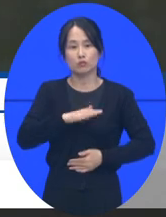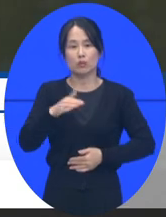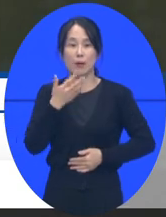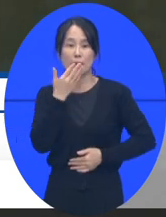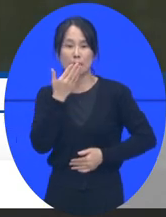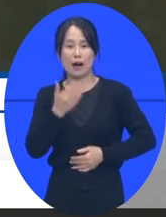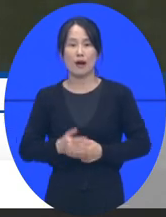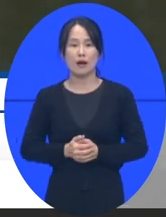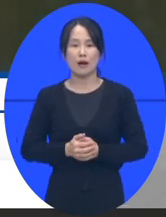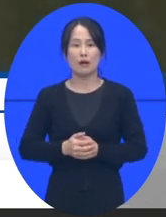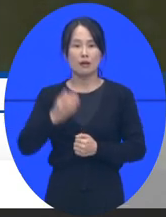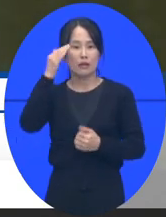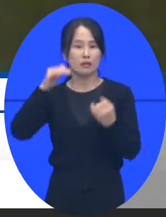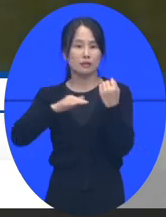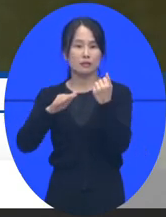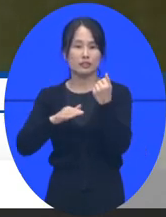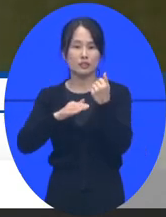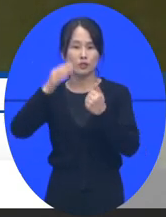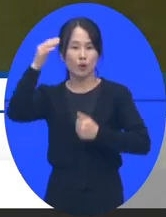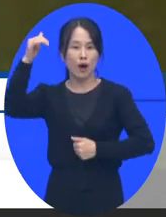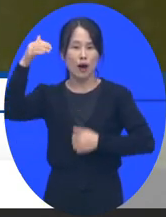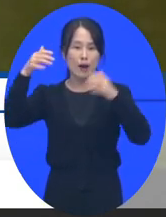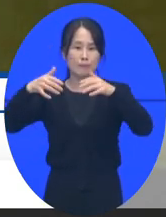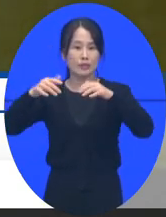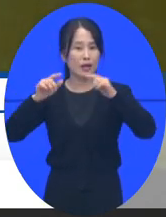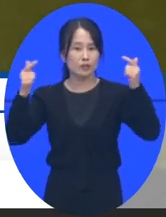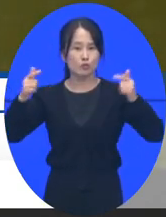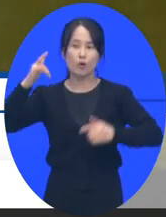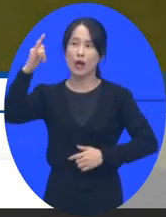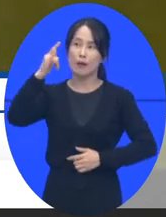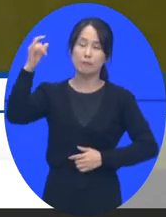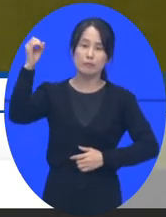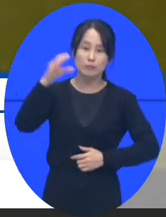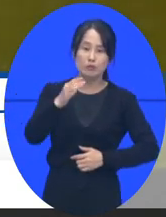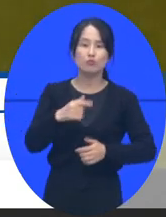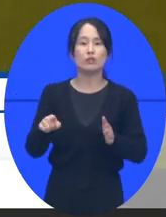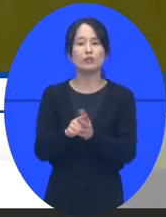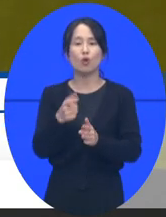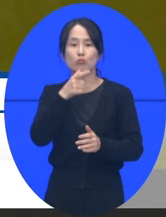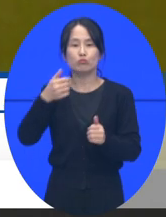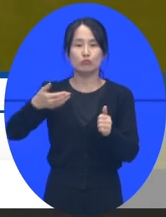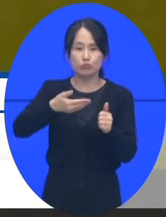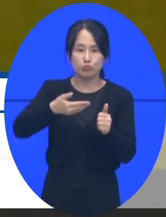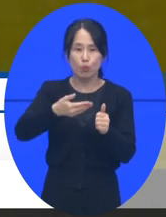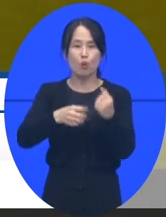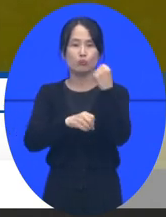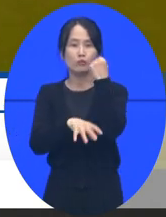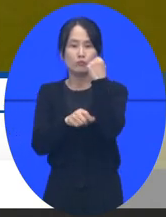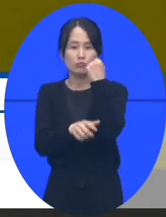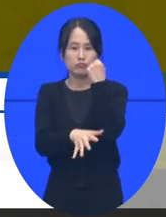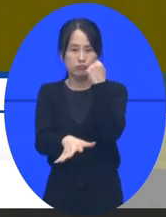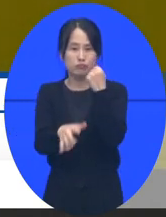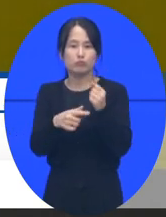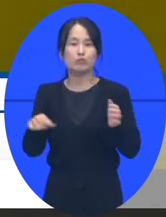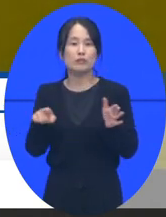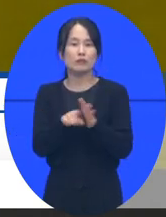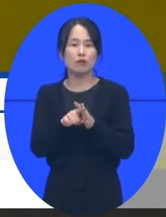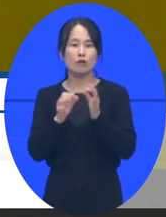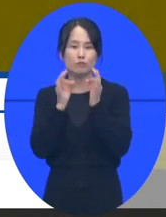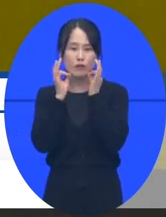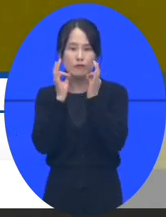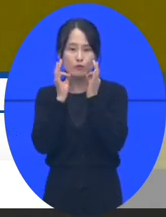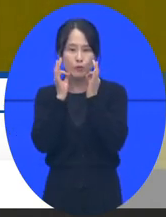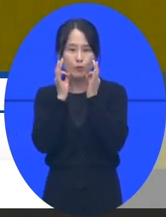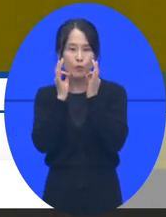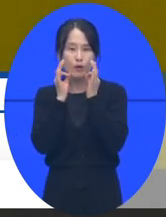합니다. 그늘과 비가 오는 게 아니라 햇빛이 비치도록 물 주고, 그래서 그 뿌리가 벗어나갈 수 있도록